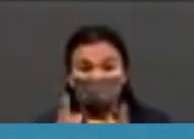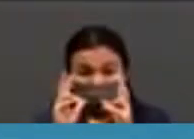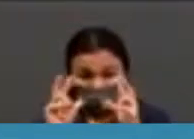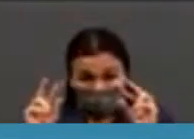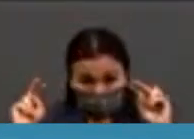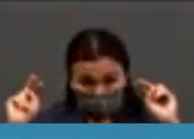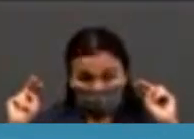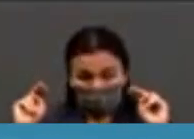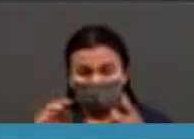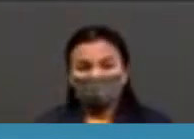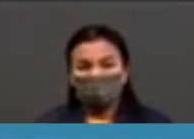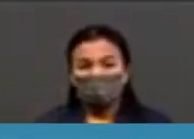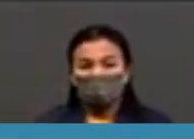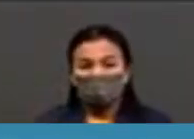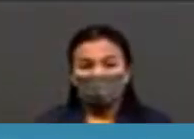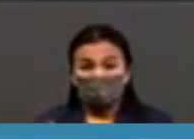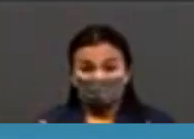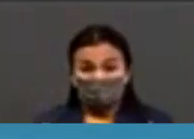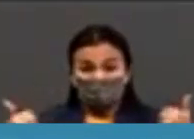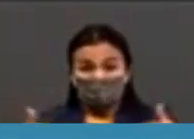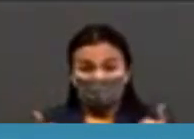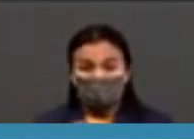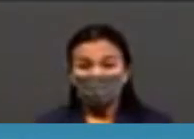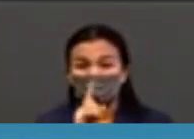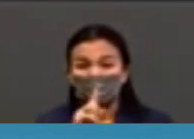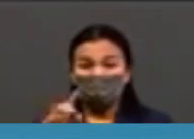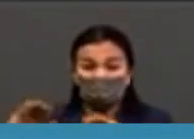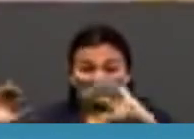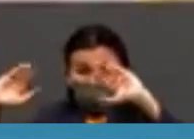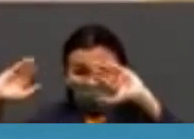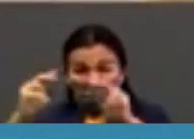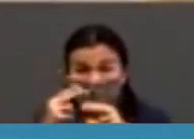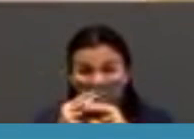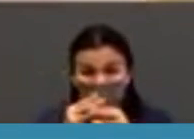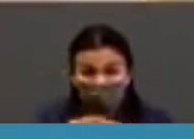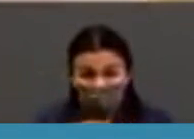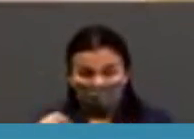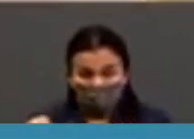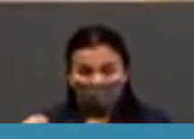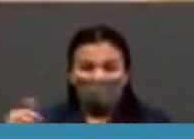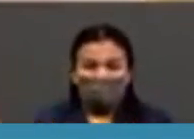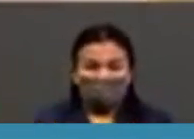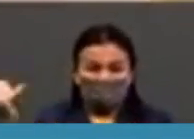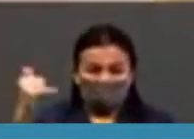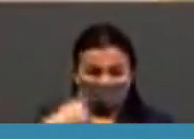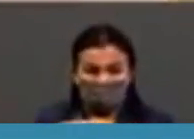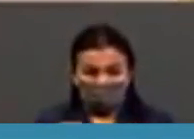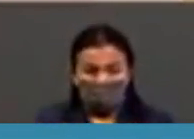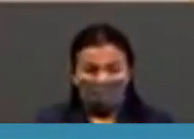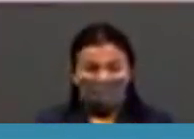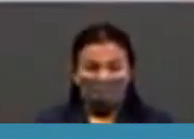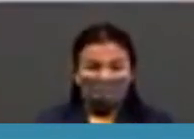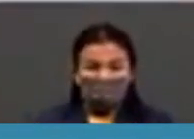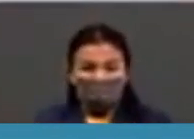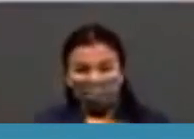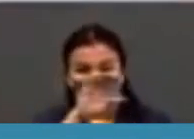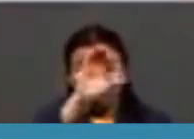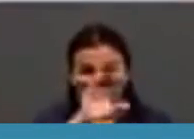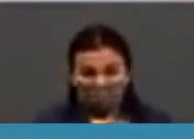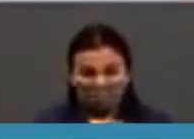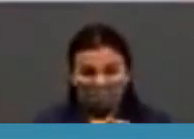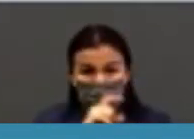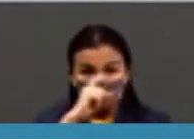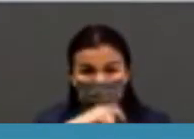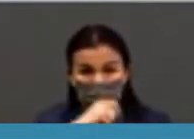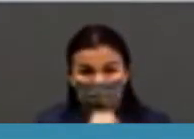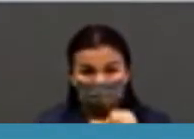นายอนุชาบุรพชัยศรีรองเลขาธิการนายกรัฐมนตรีฝ่ายการเมืองปฏิบัติหน้าที่โฆษกประจำสำนักนายกรัฐมนตรีเปิดเผยว่าพลเอกประยุทธ์